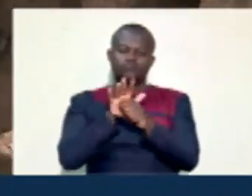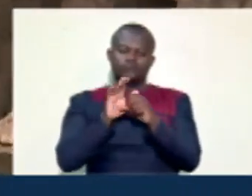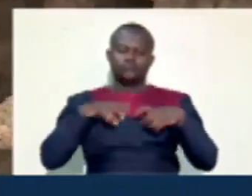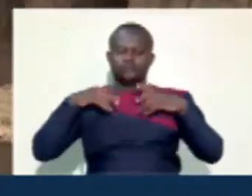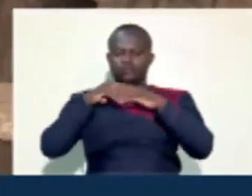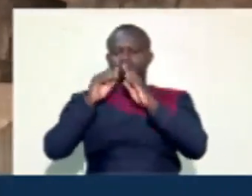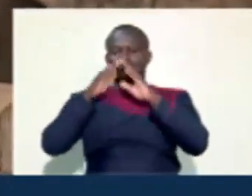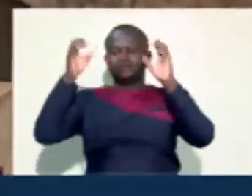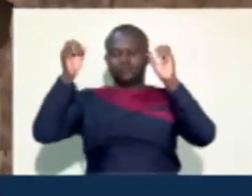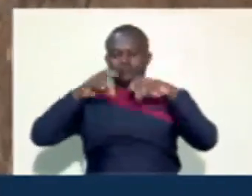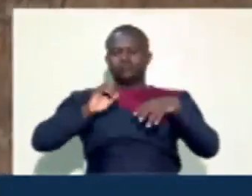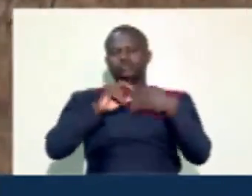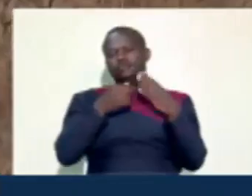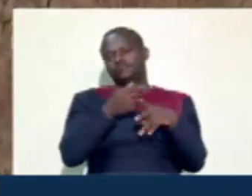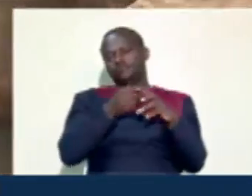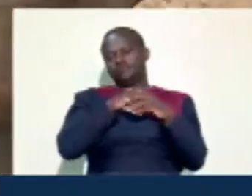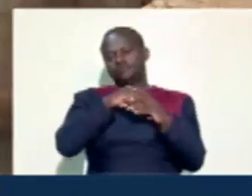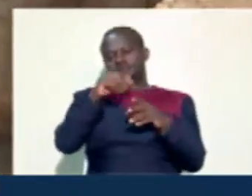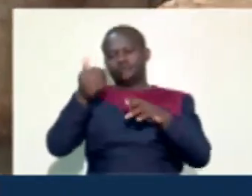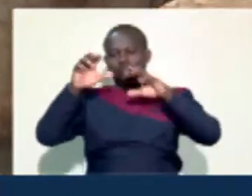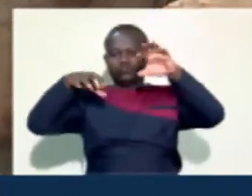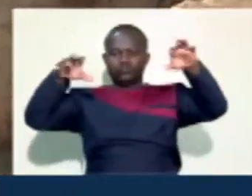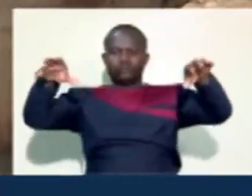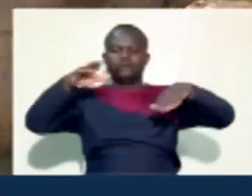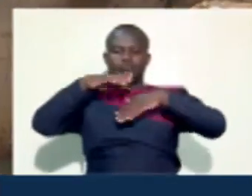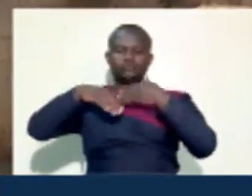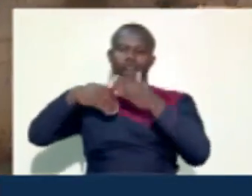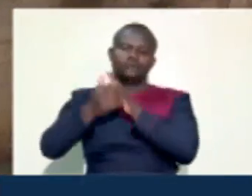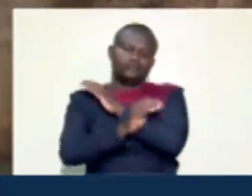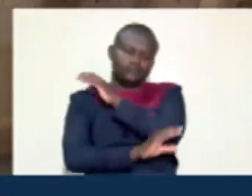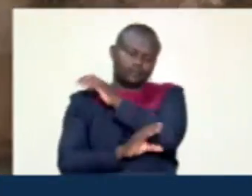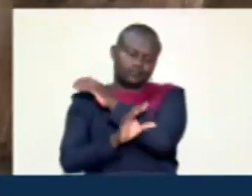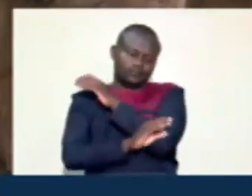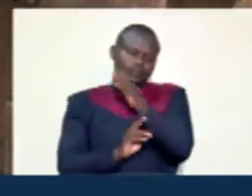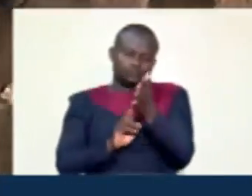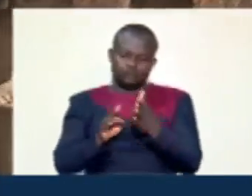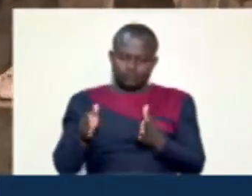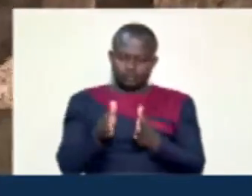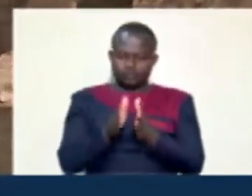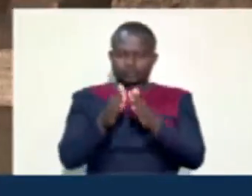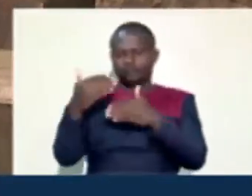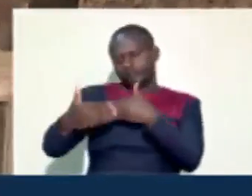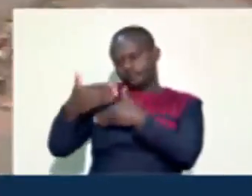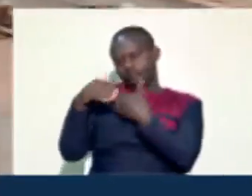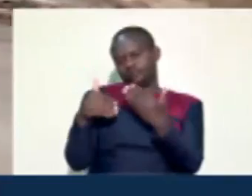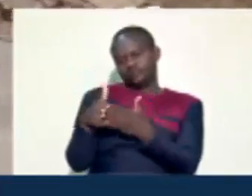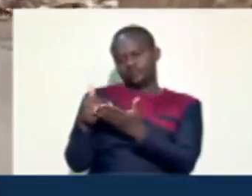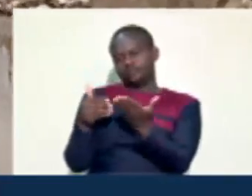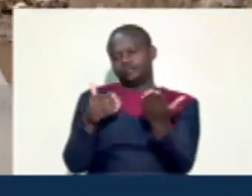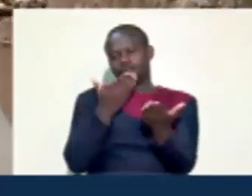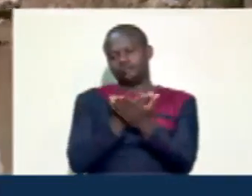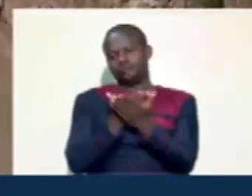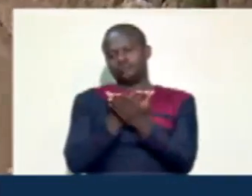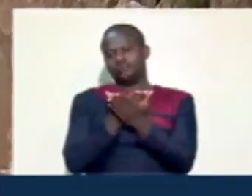Kigali cyangwa aba baturutse mu zindi ntara zigize igihugu. Abakoresha iyi gare n'inkengero zayo